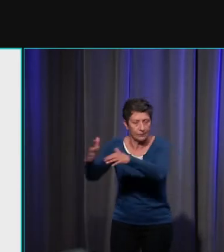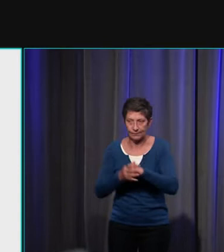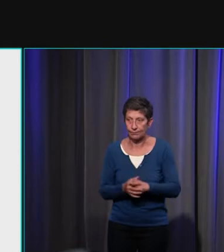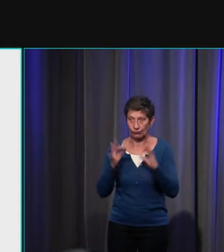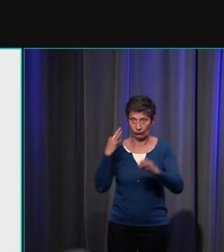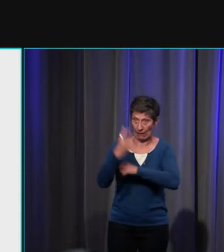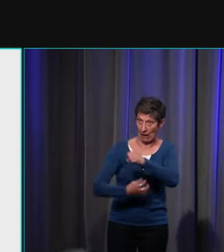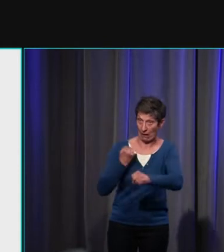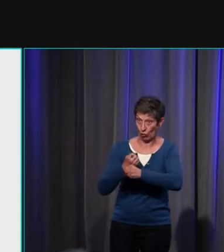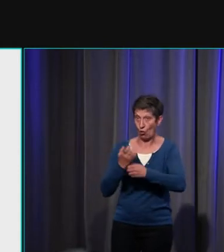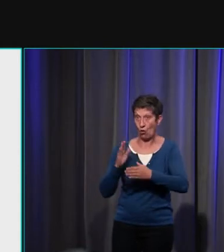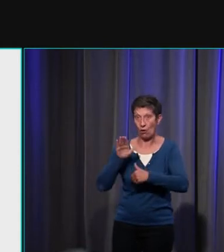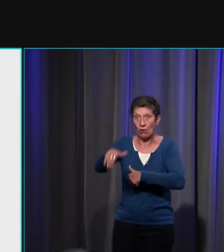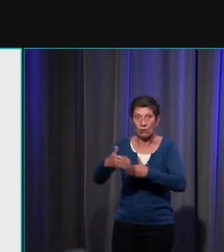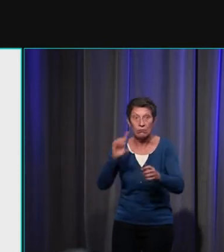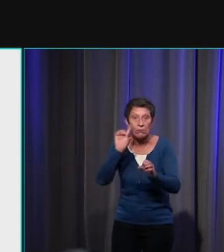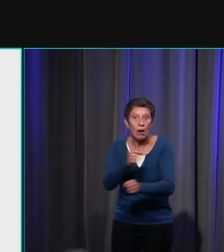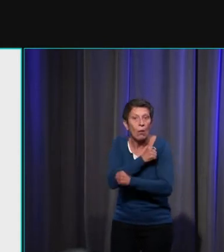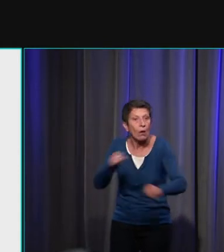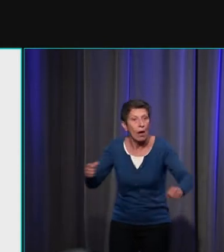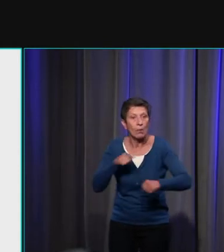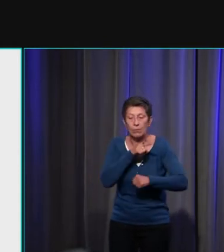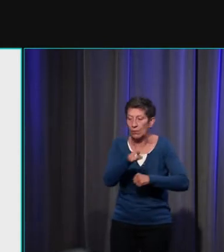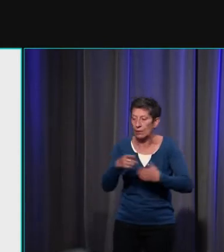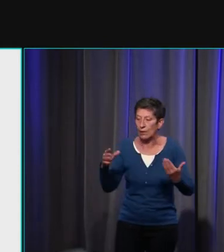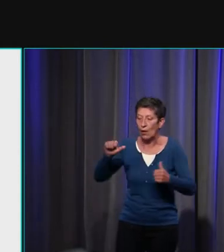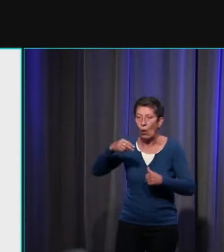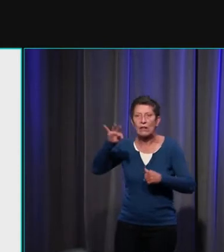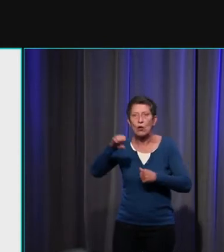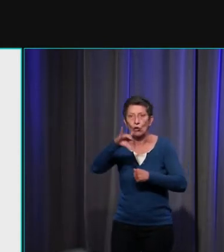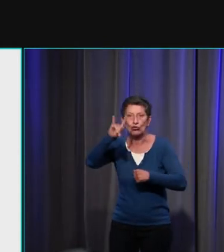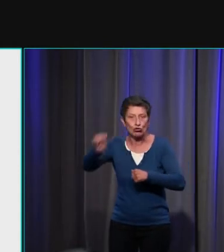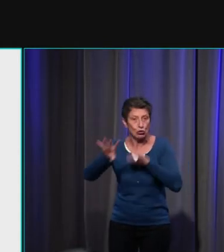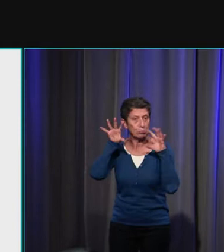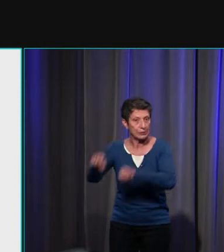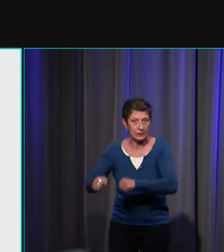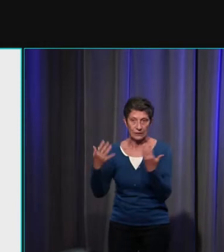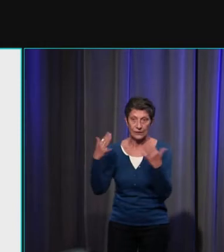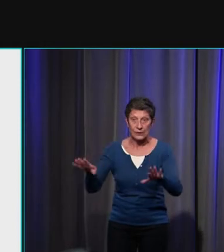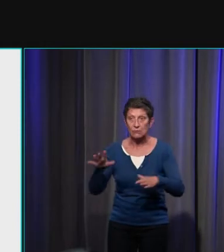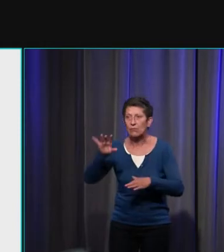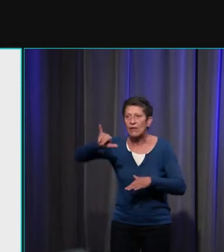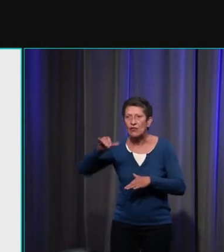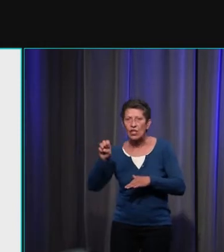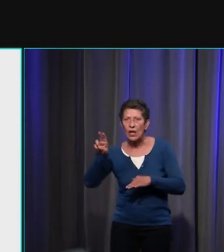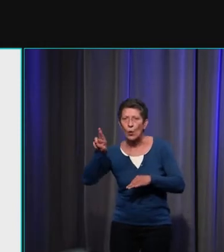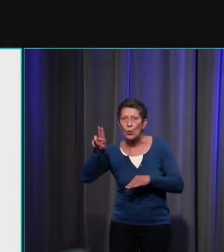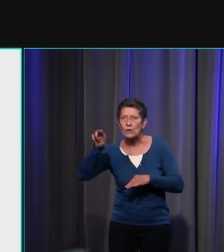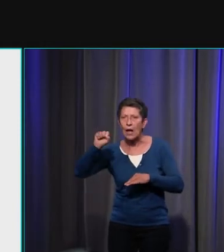quatre ans c'est incroyable après la prise d'anti auch jérusalem tombe jérusalem